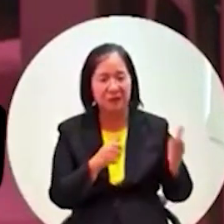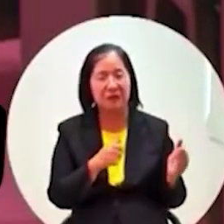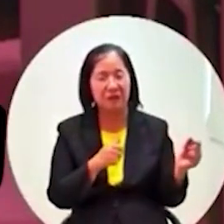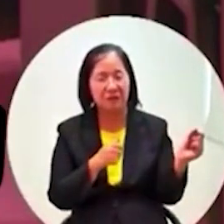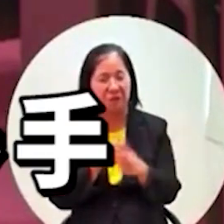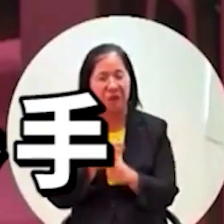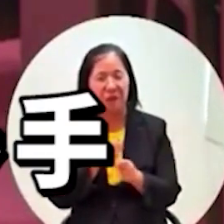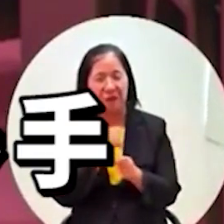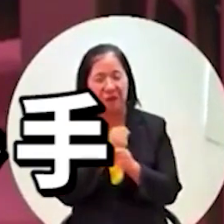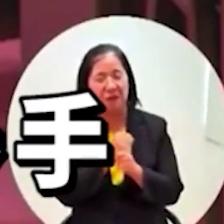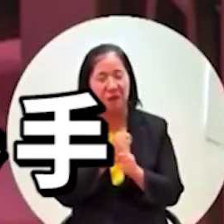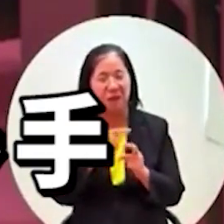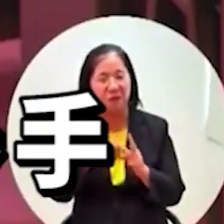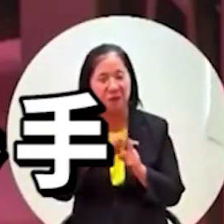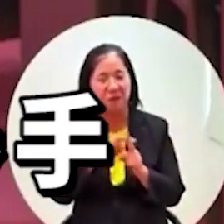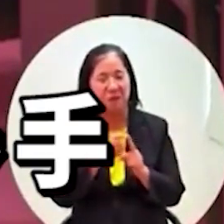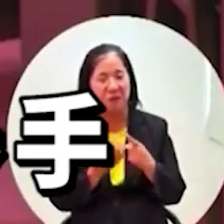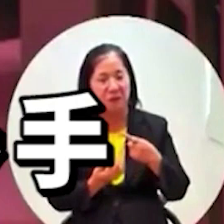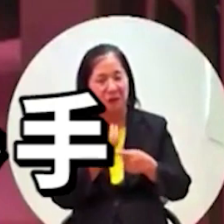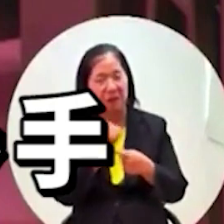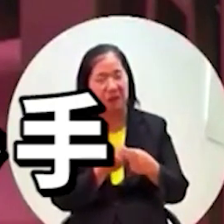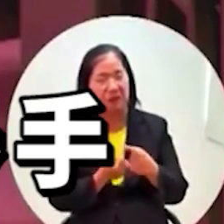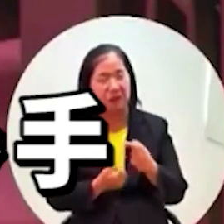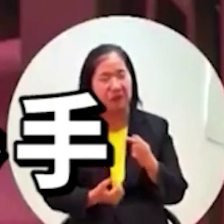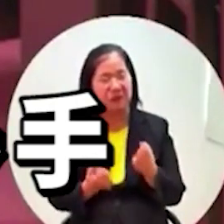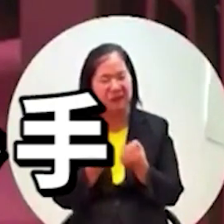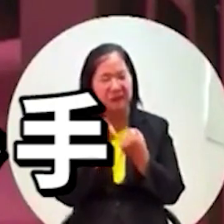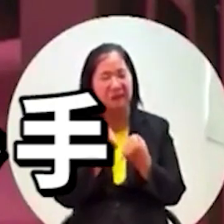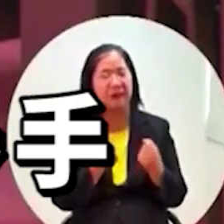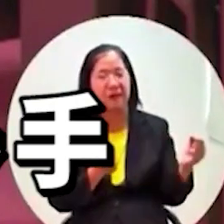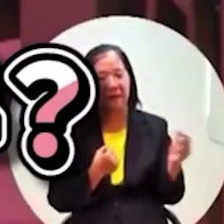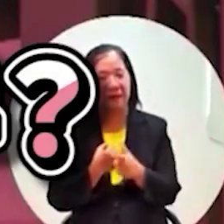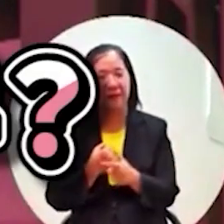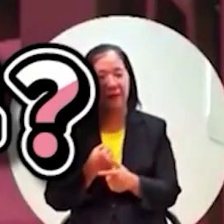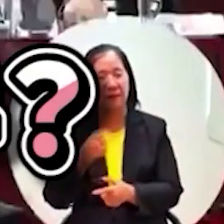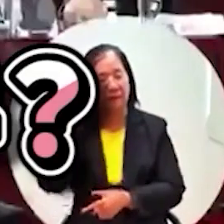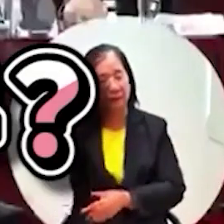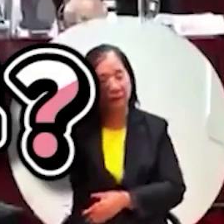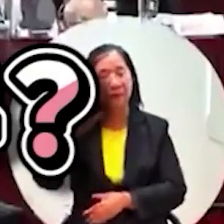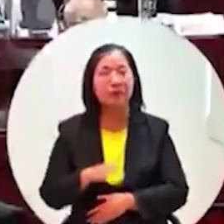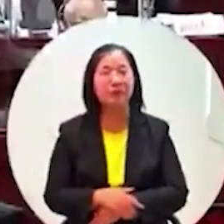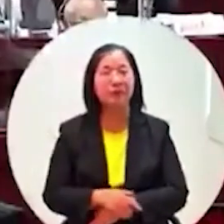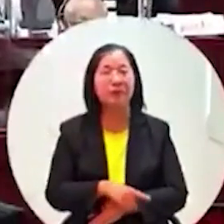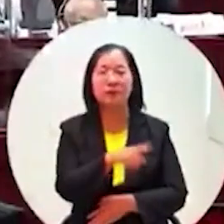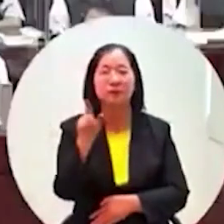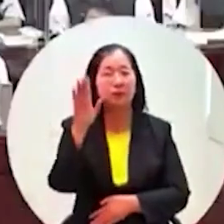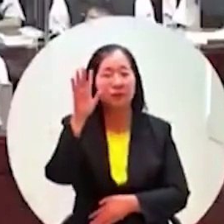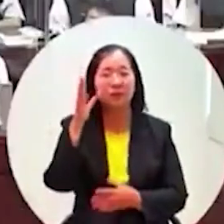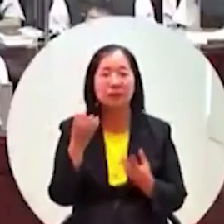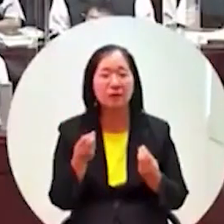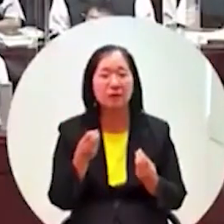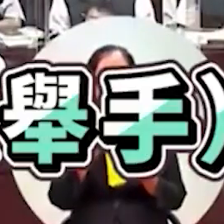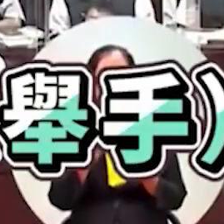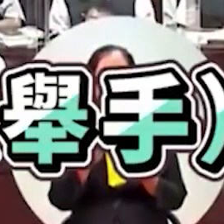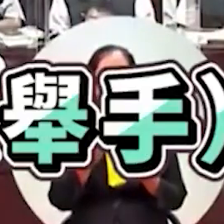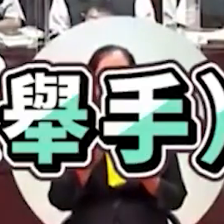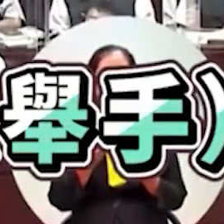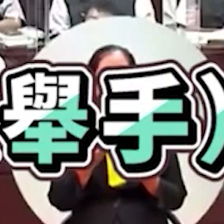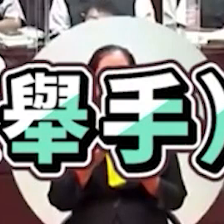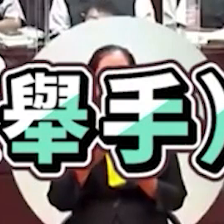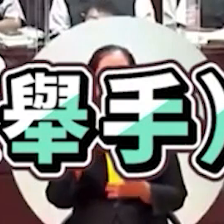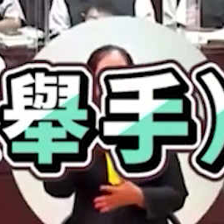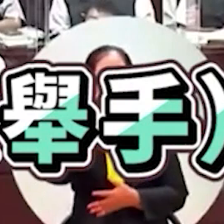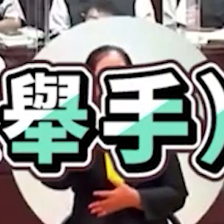要强的，请那换你们，请举手。都不举手，都不弱，也不